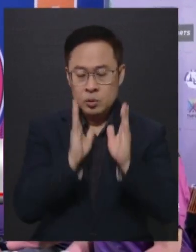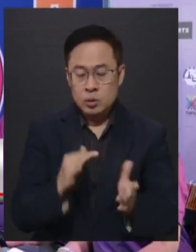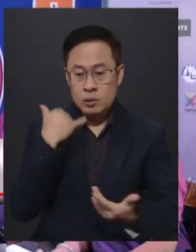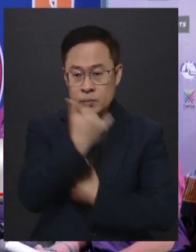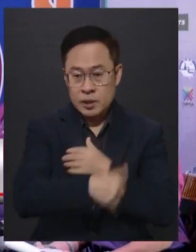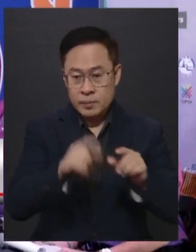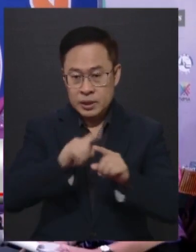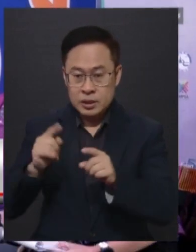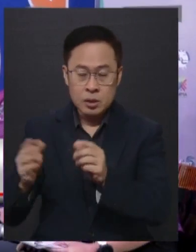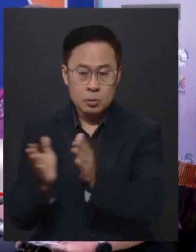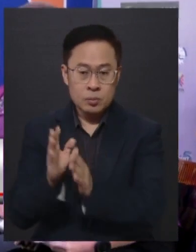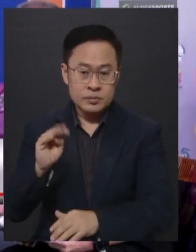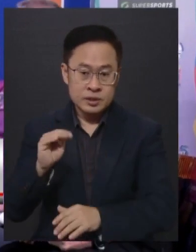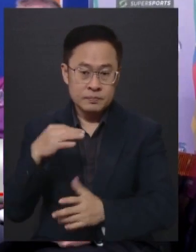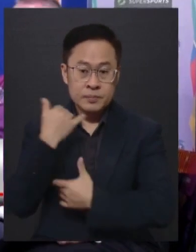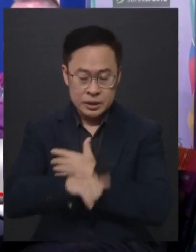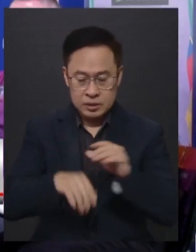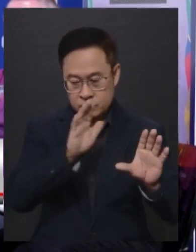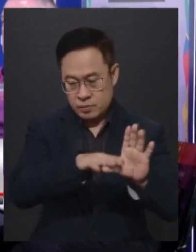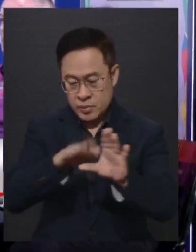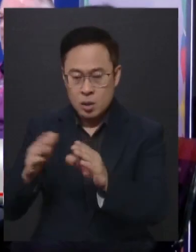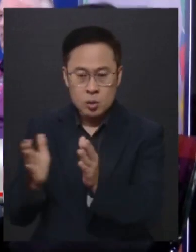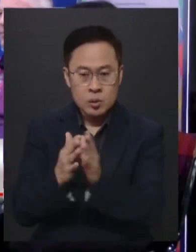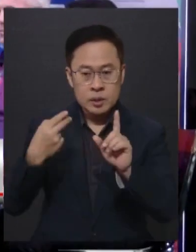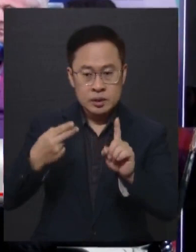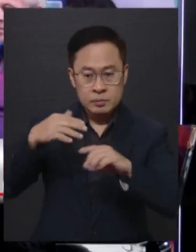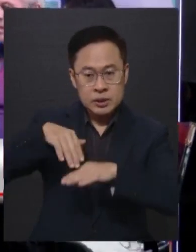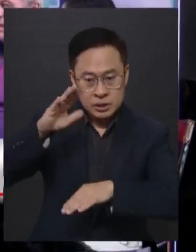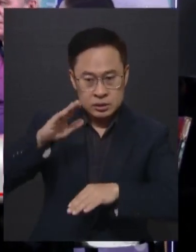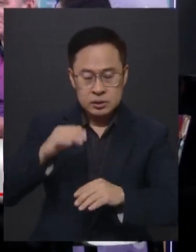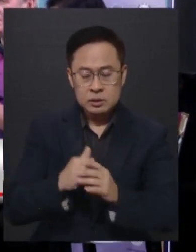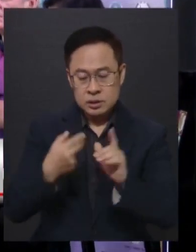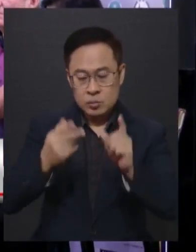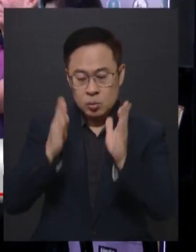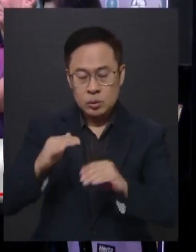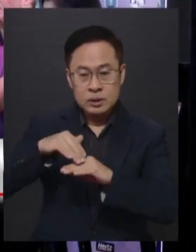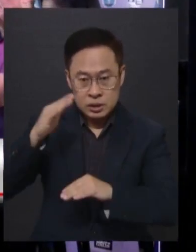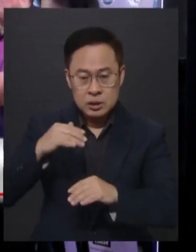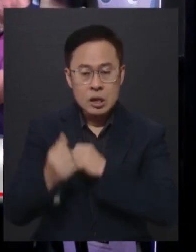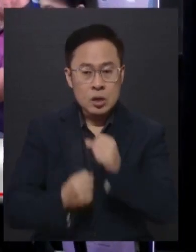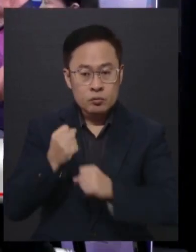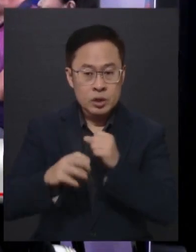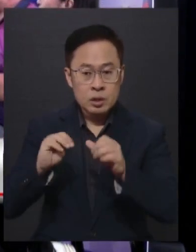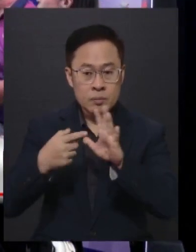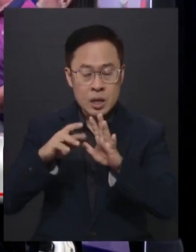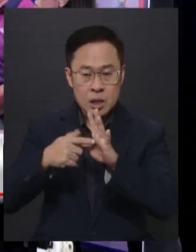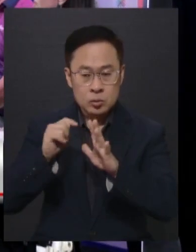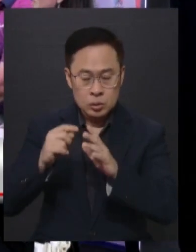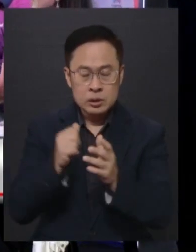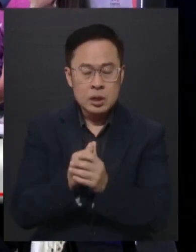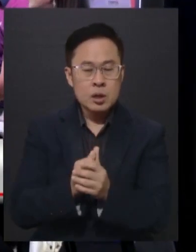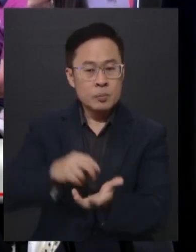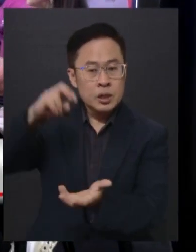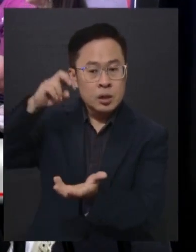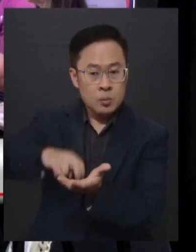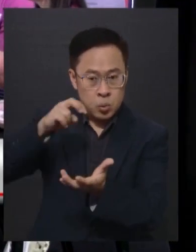ประเทศทั่วโลกเข้าร่วมกิจกรรมนะครับโดยศึกวิ่งมาราธอนลูน่าภูเก็ตถือว่าเป็นหนึ่งในสปอรตอีเวนระดับนานาชาติที่